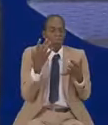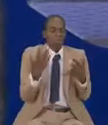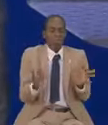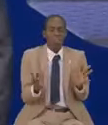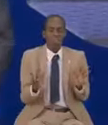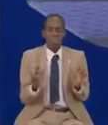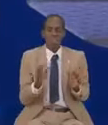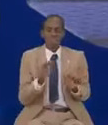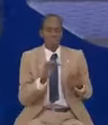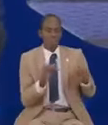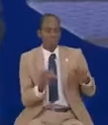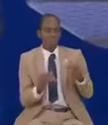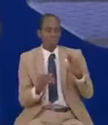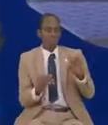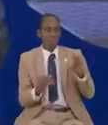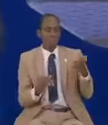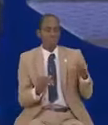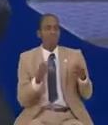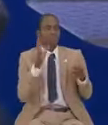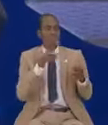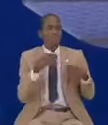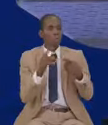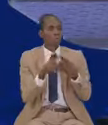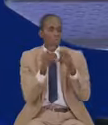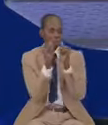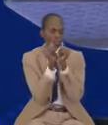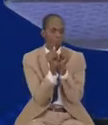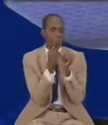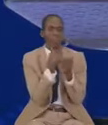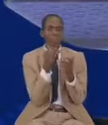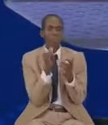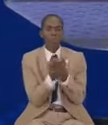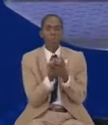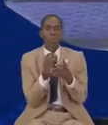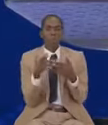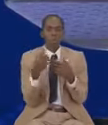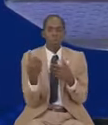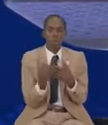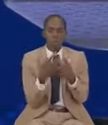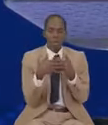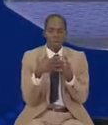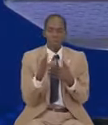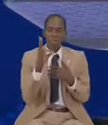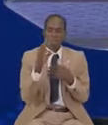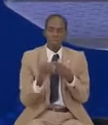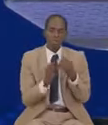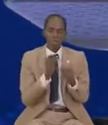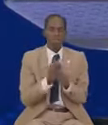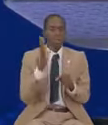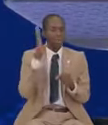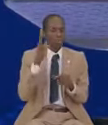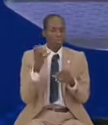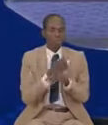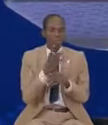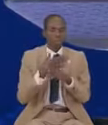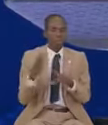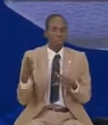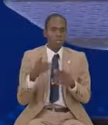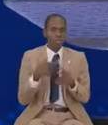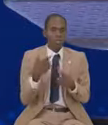fait Juda tu rends captivité et dis que c'est après cela 10 ans que que je vous